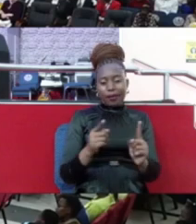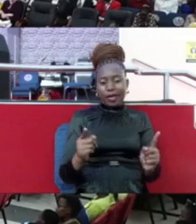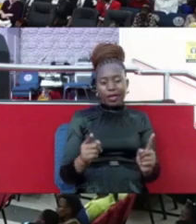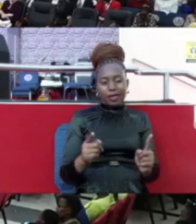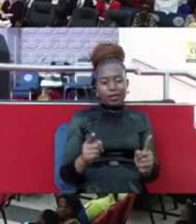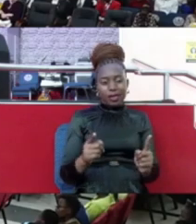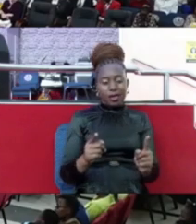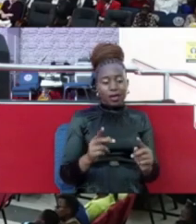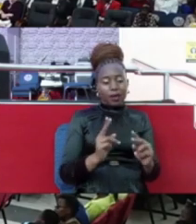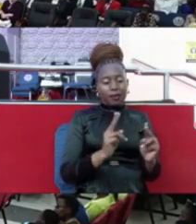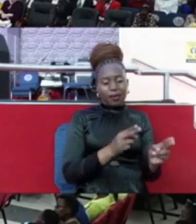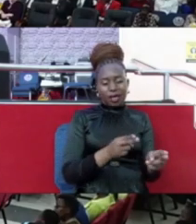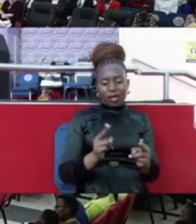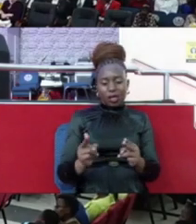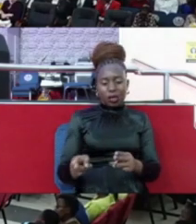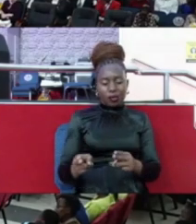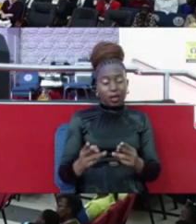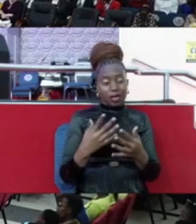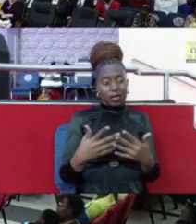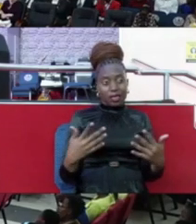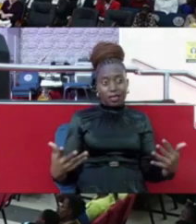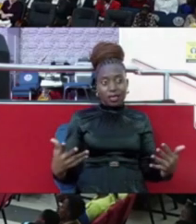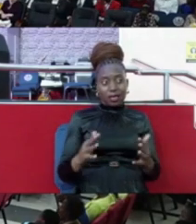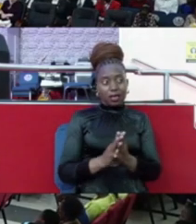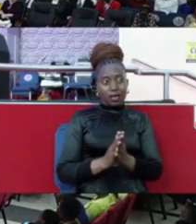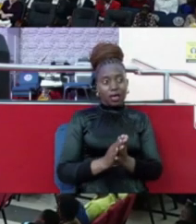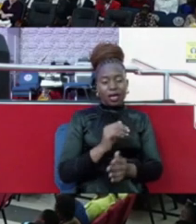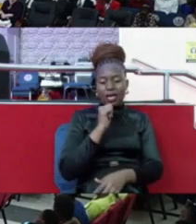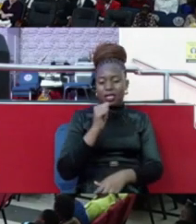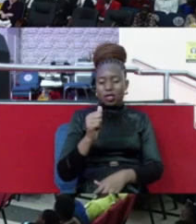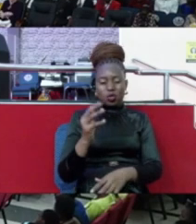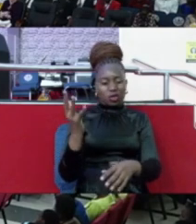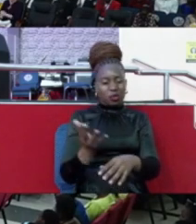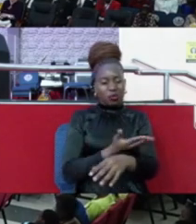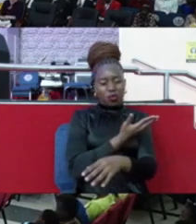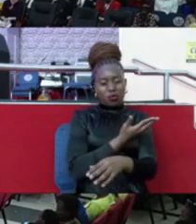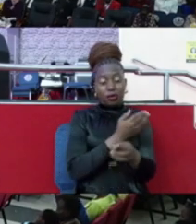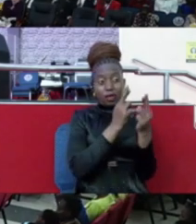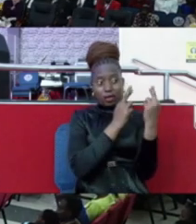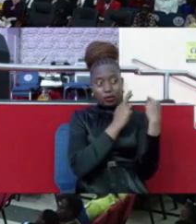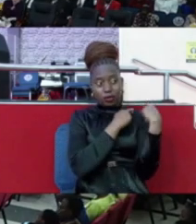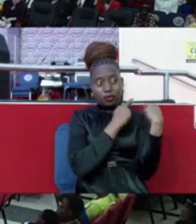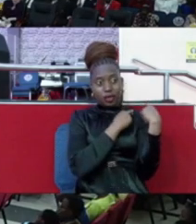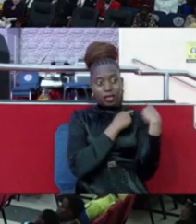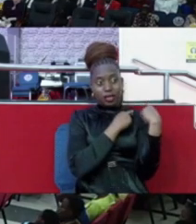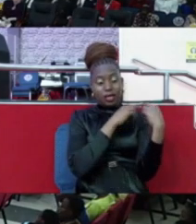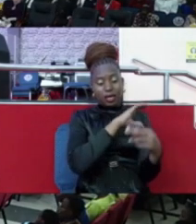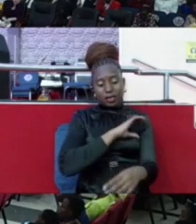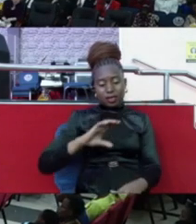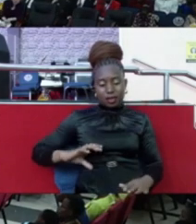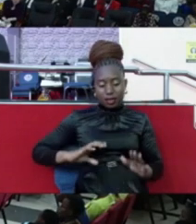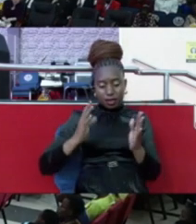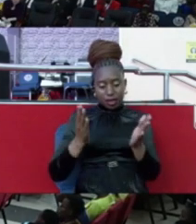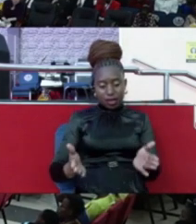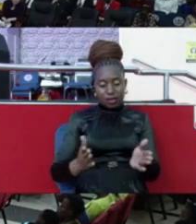lakini kuzoea jambo, does not remove our responsibility as Christians, hakuondoi jukumu letu kama Wakristo, to